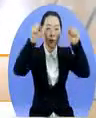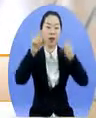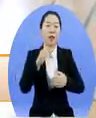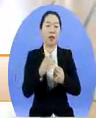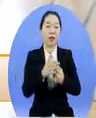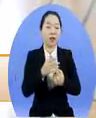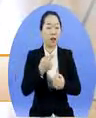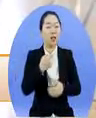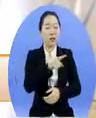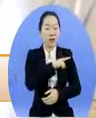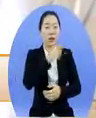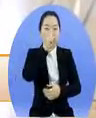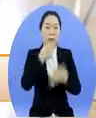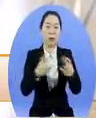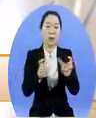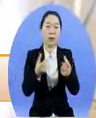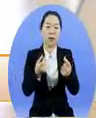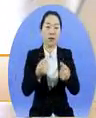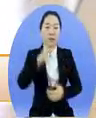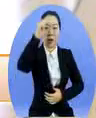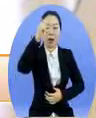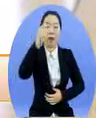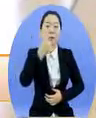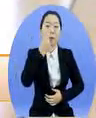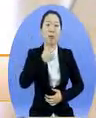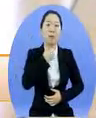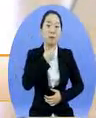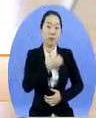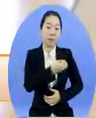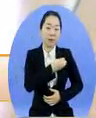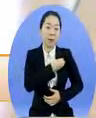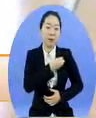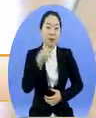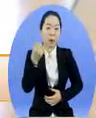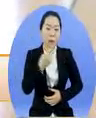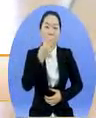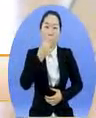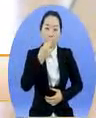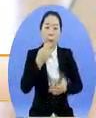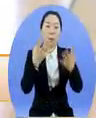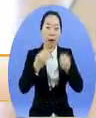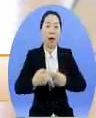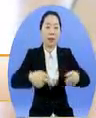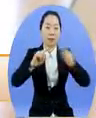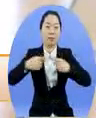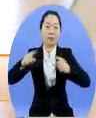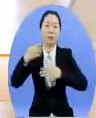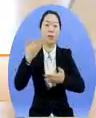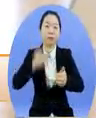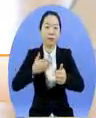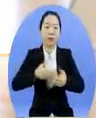운동하기에는 최고의 클럽인 것 같습니다. 배드민턴을 배우고 싶은 회원님들 초보 저희 클럽 많이